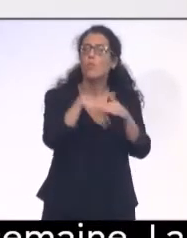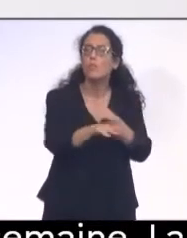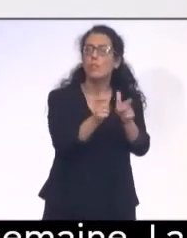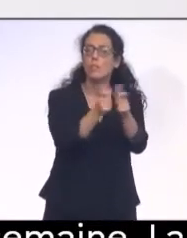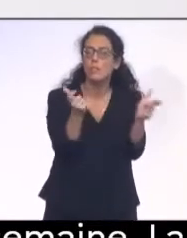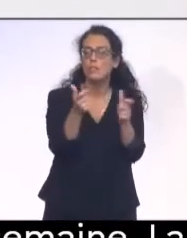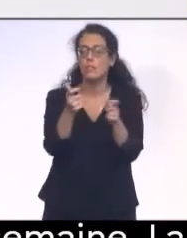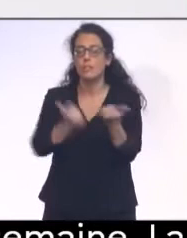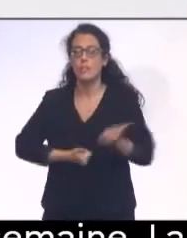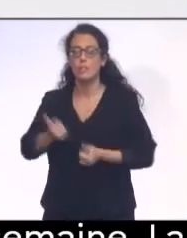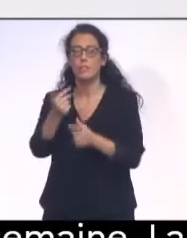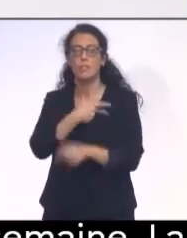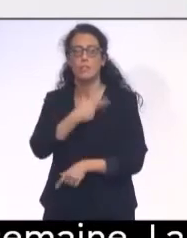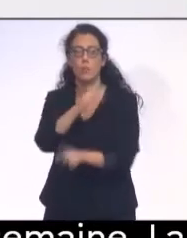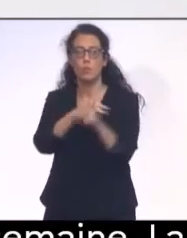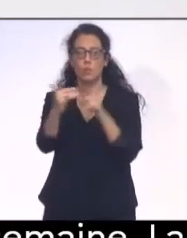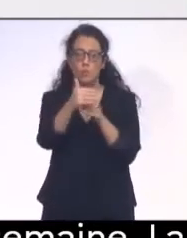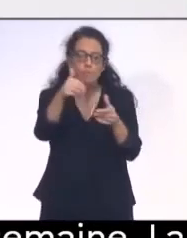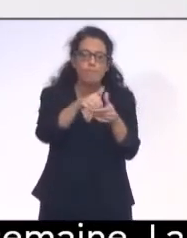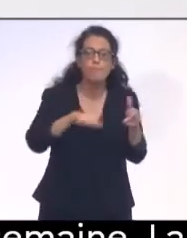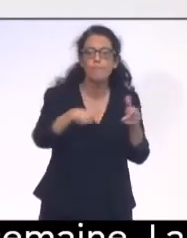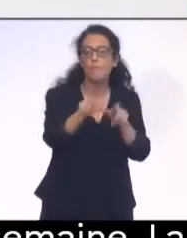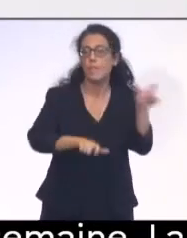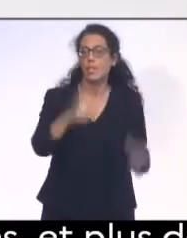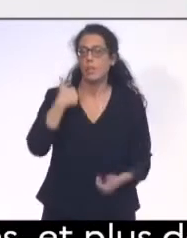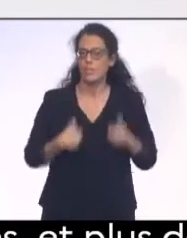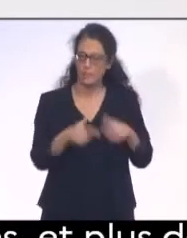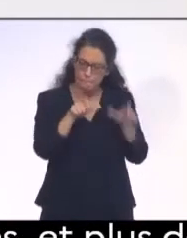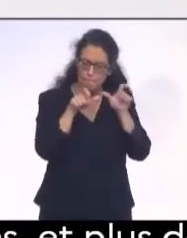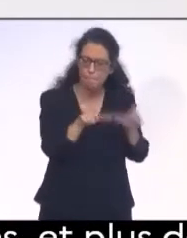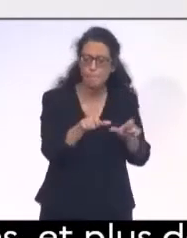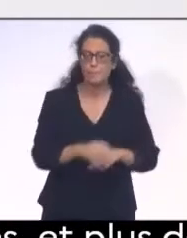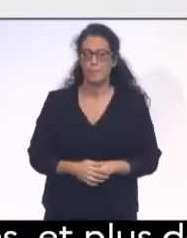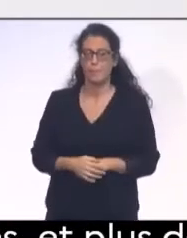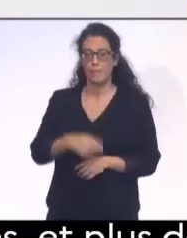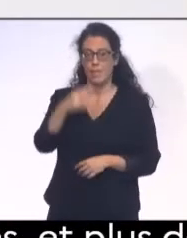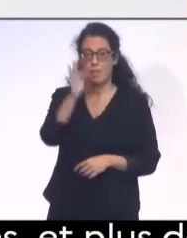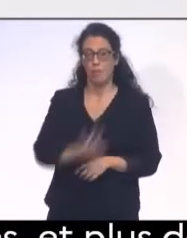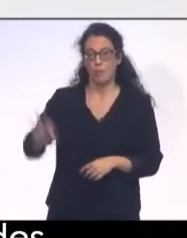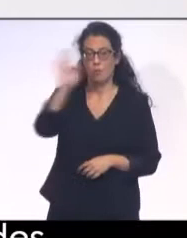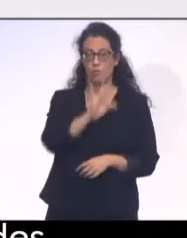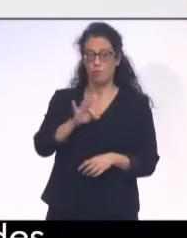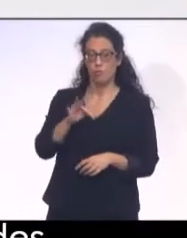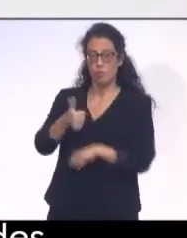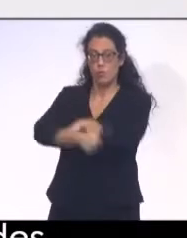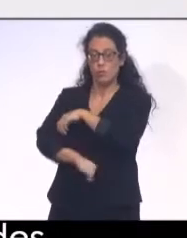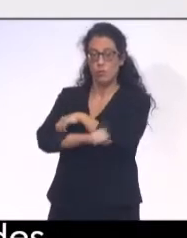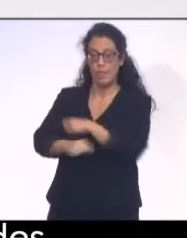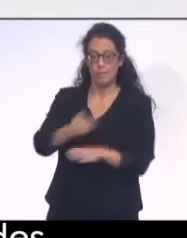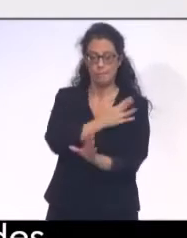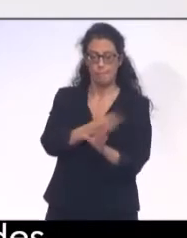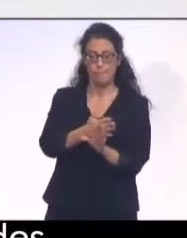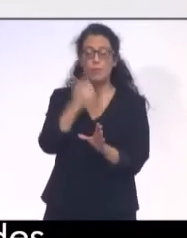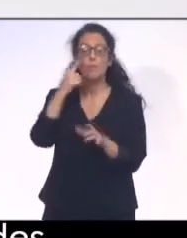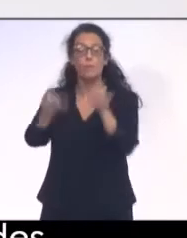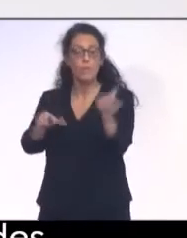médico-sociaux accueillant des personnes handicapées. Au niveau national, sur les 7 derniers jours, concernant les personnes en situation de